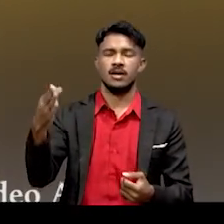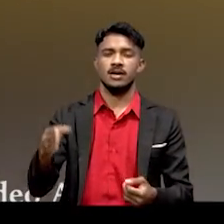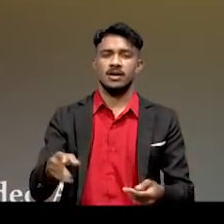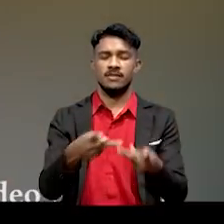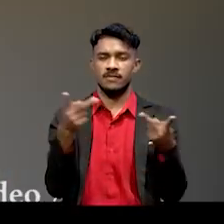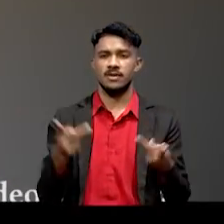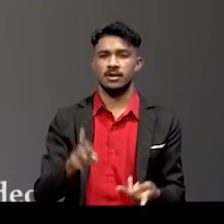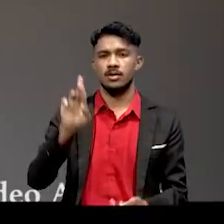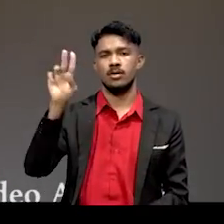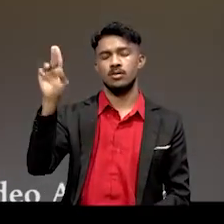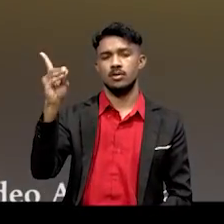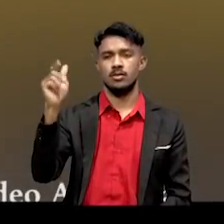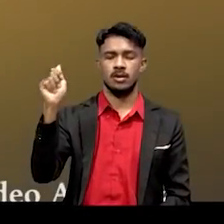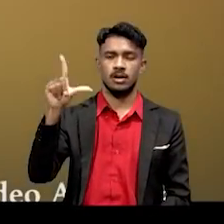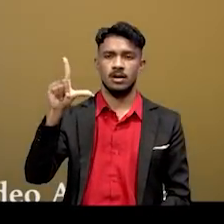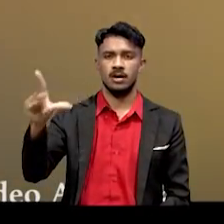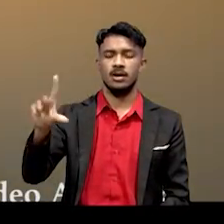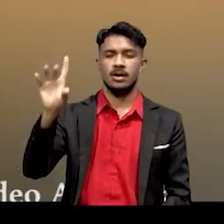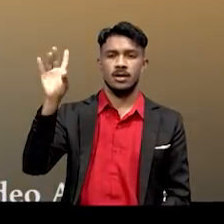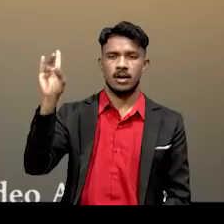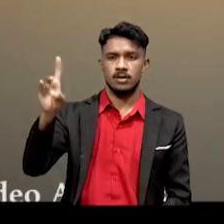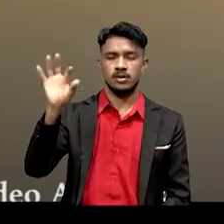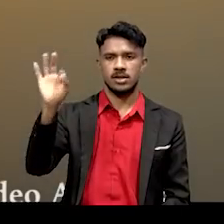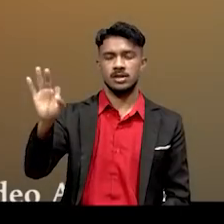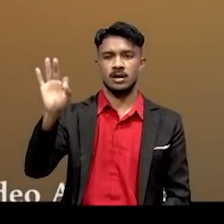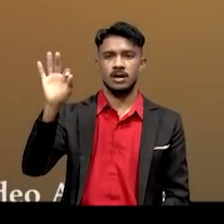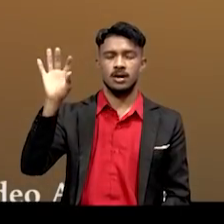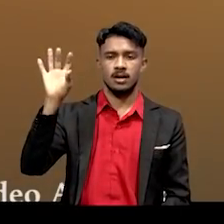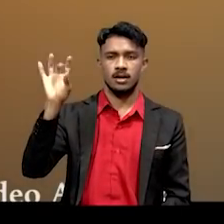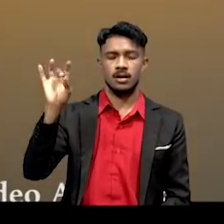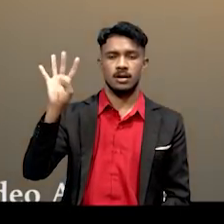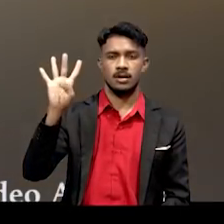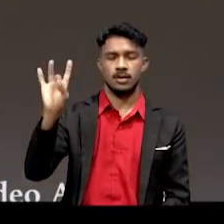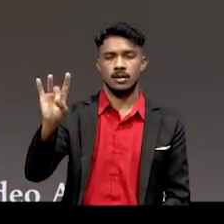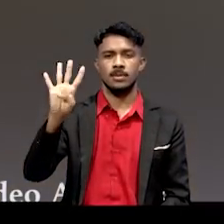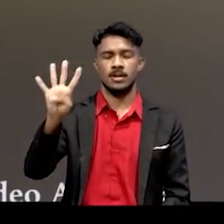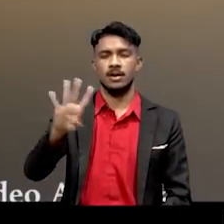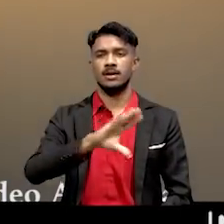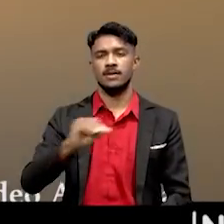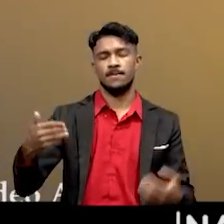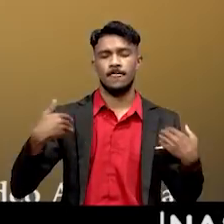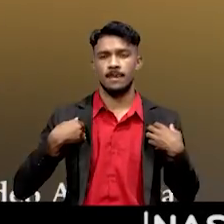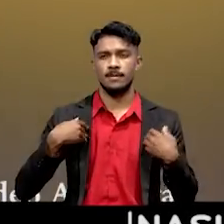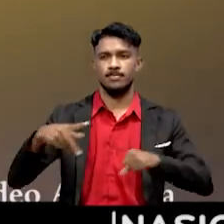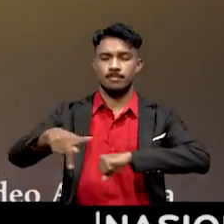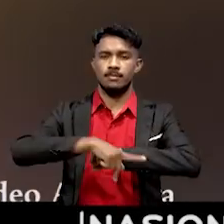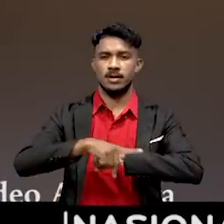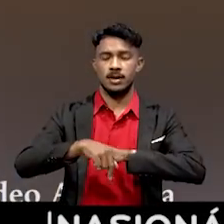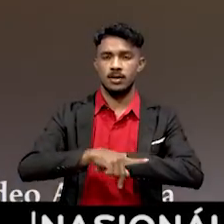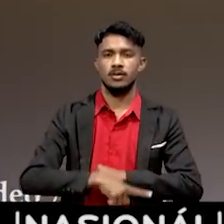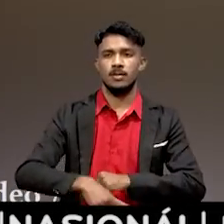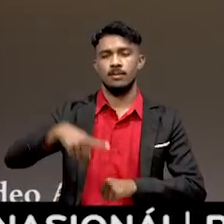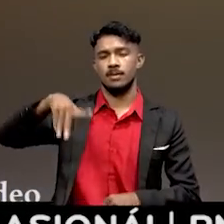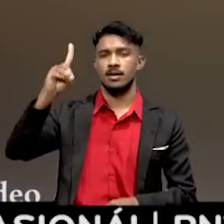waluhar, laran nebe desconfia envolve husi militante Partido Democrático. Tambah estruktura Partido Demokratiku, halau seremonia